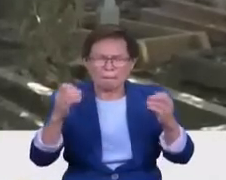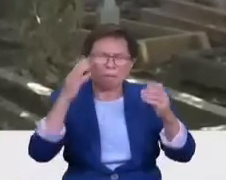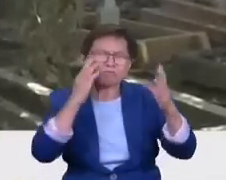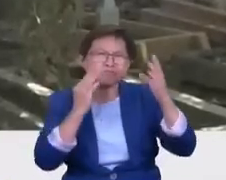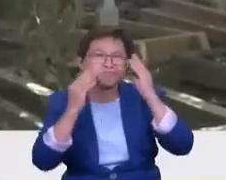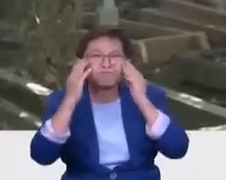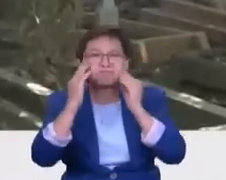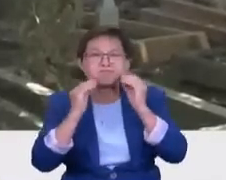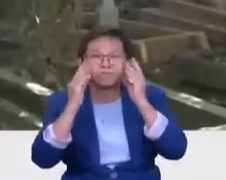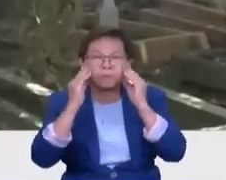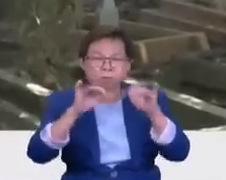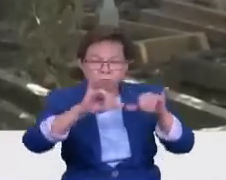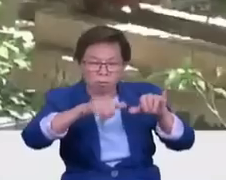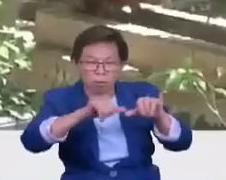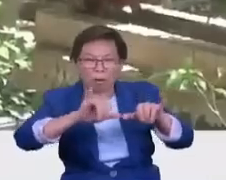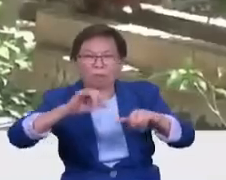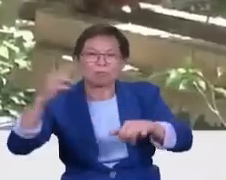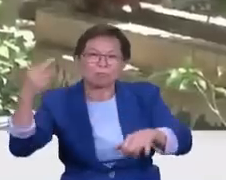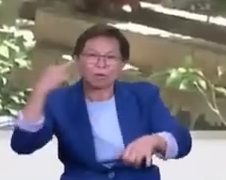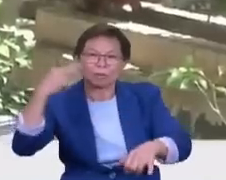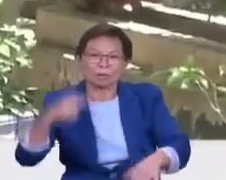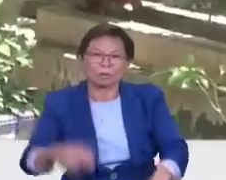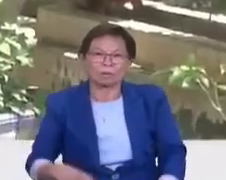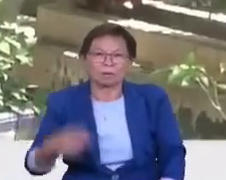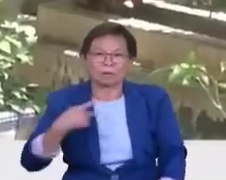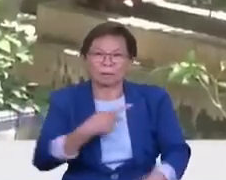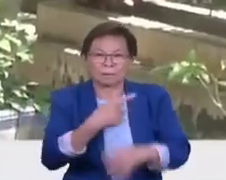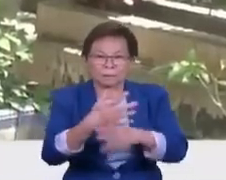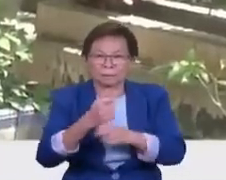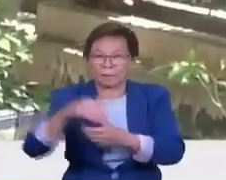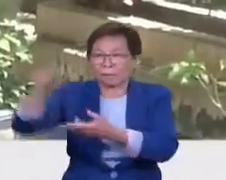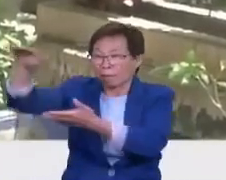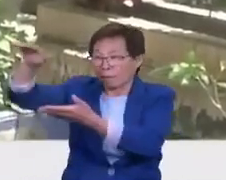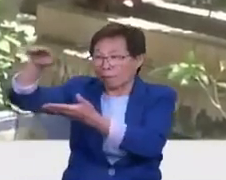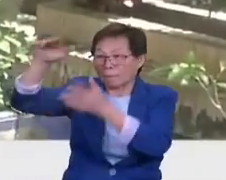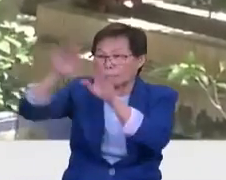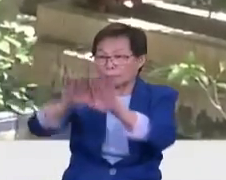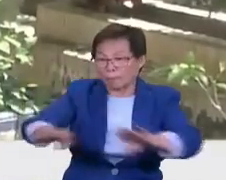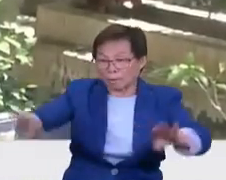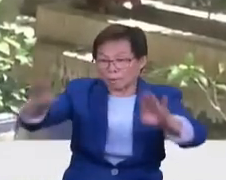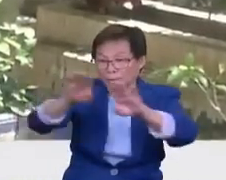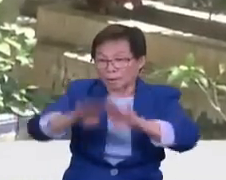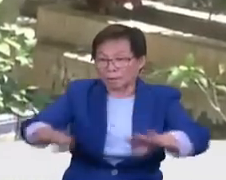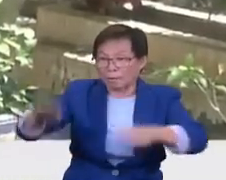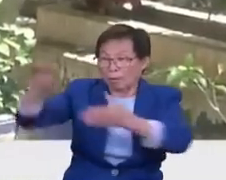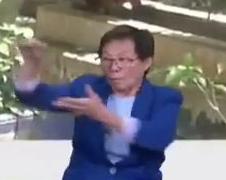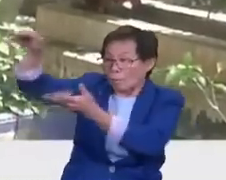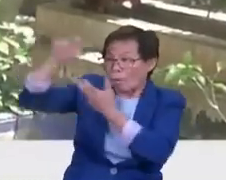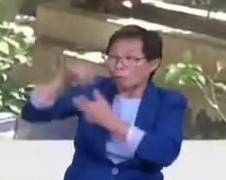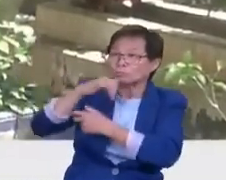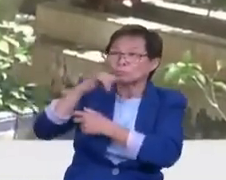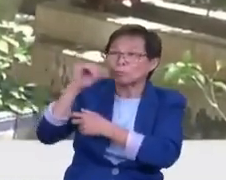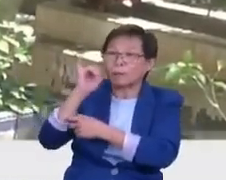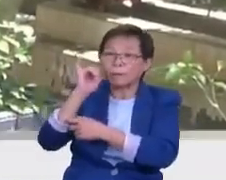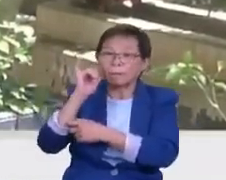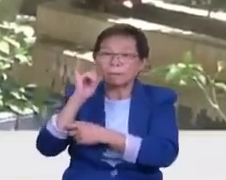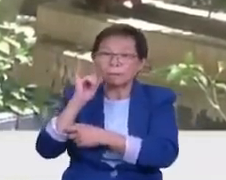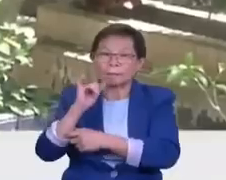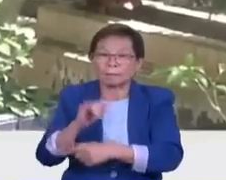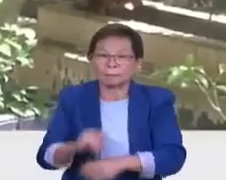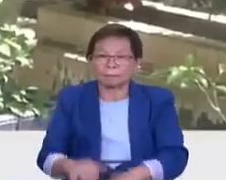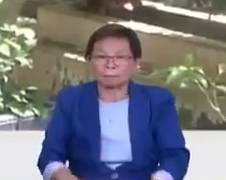segi kejuteraan Radi lah kami dapat berita ni waktu kemmarin dulu saya